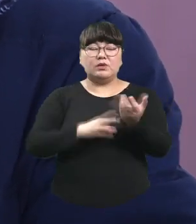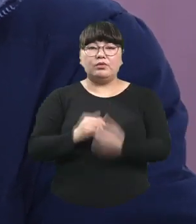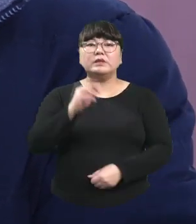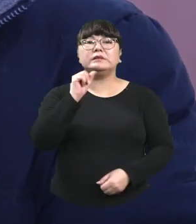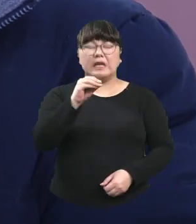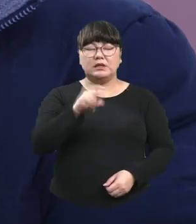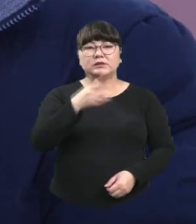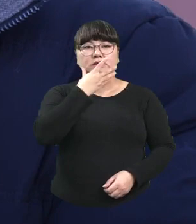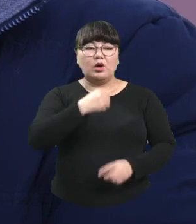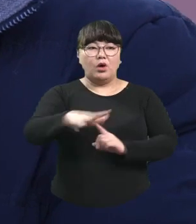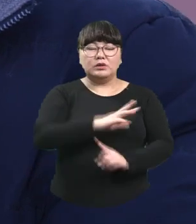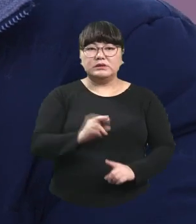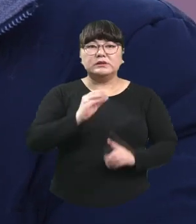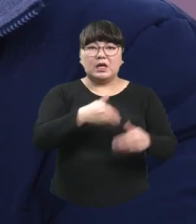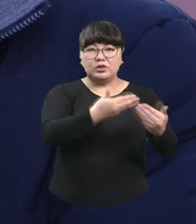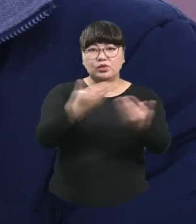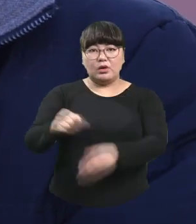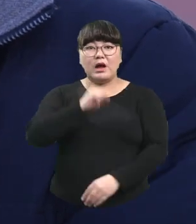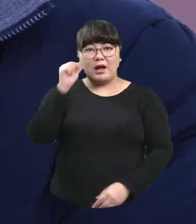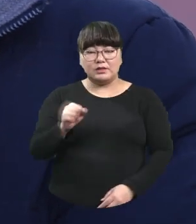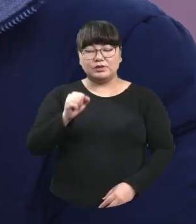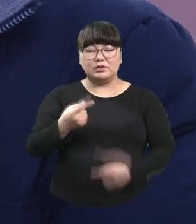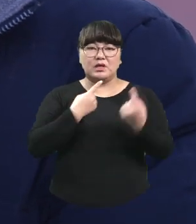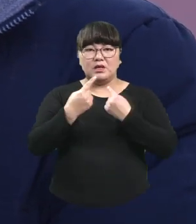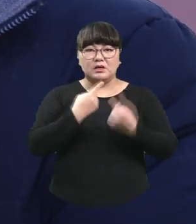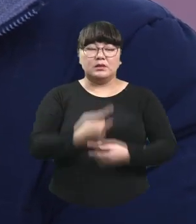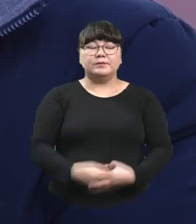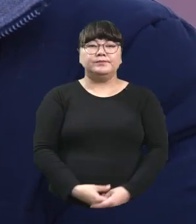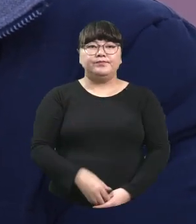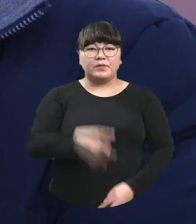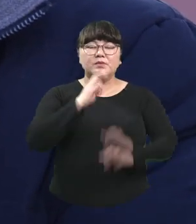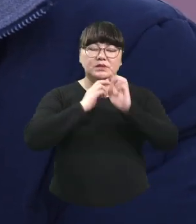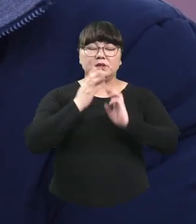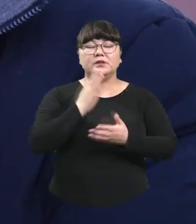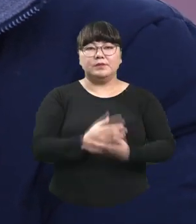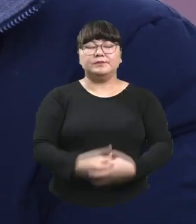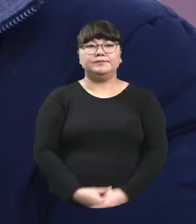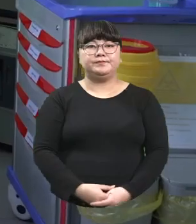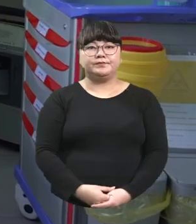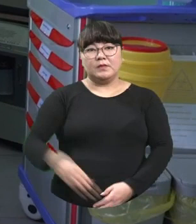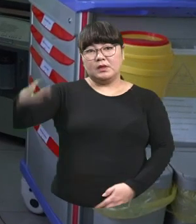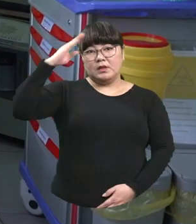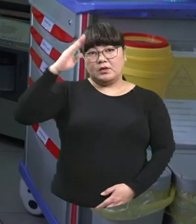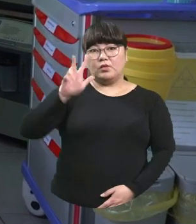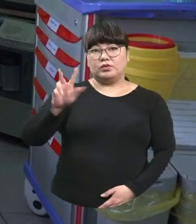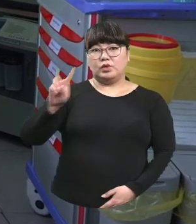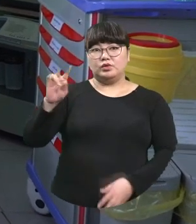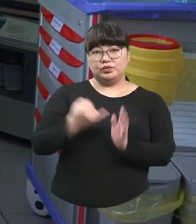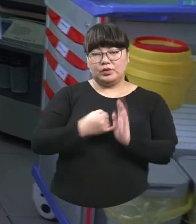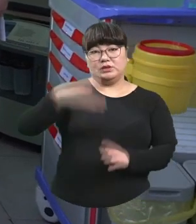хийх юм? Яаж ая тухтай орчинд байх юм гэдэг асуудлууд бол ярихад бол одоо хүндрэлтэй л байна гэж ойлгож байна. Зэвсэг